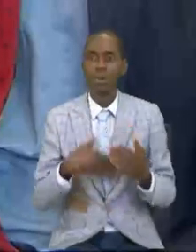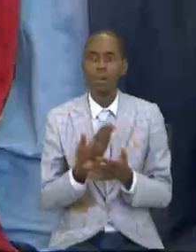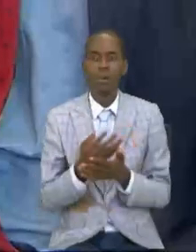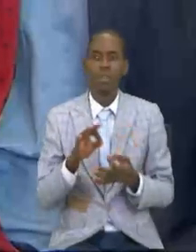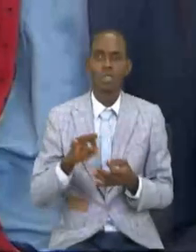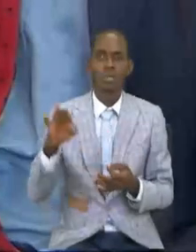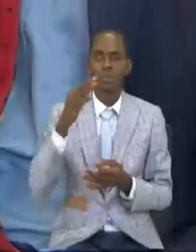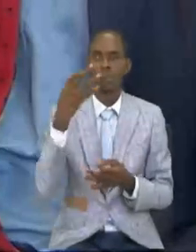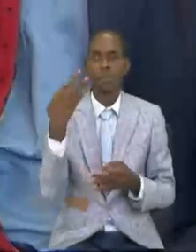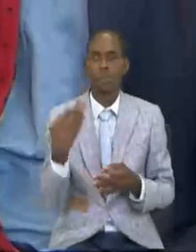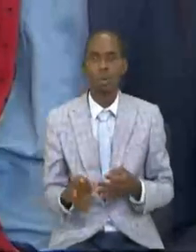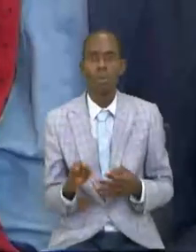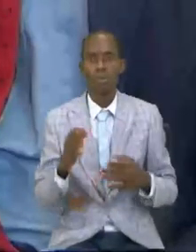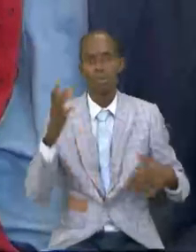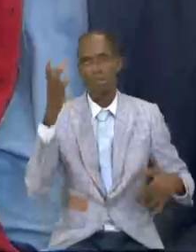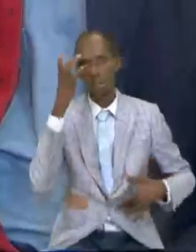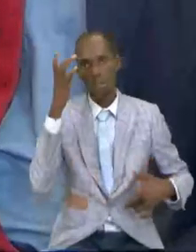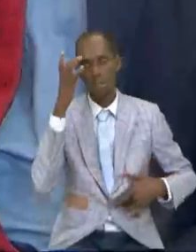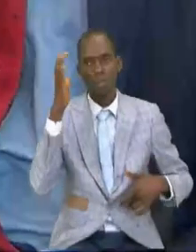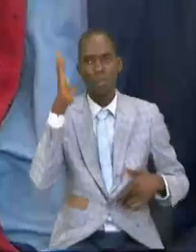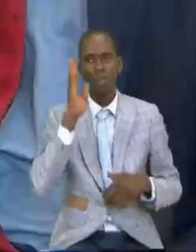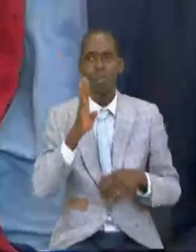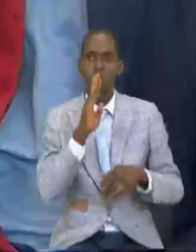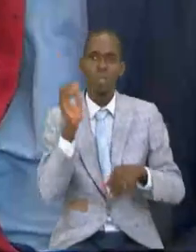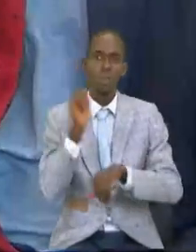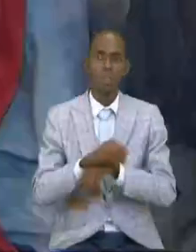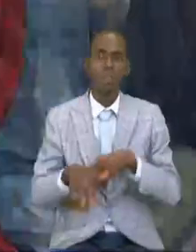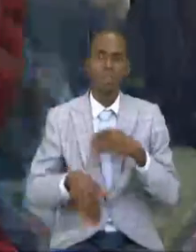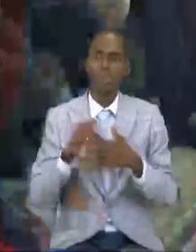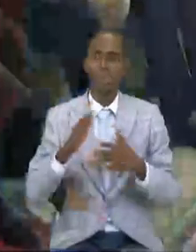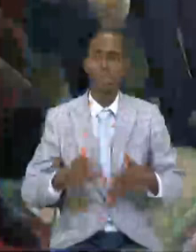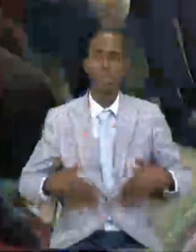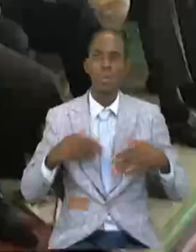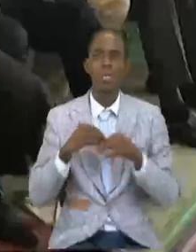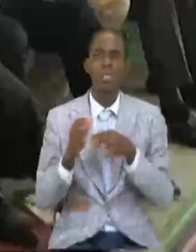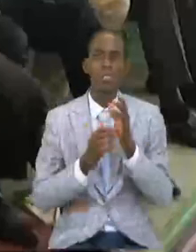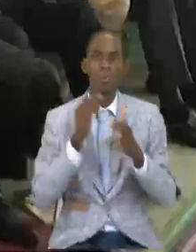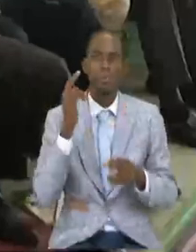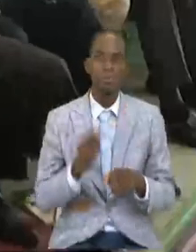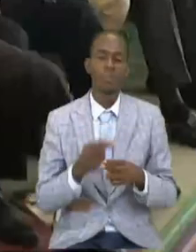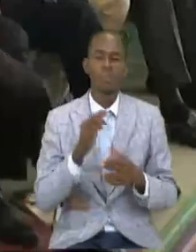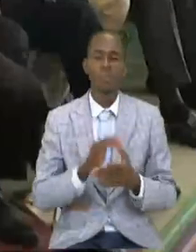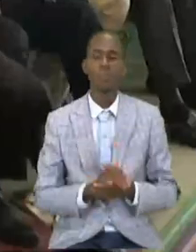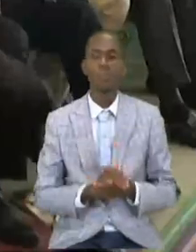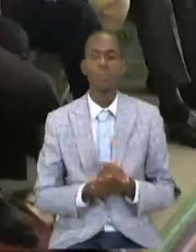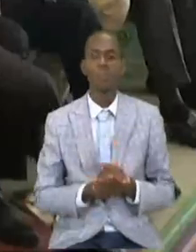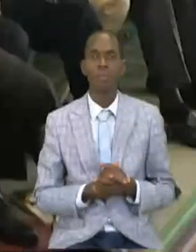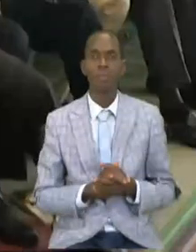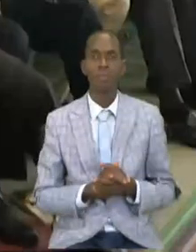Et tout esprit d'infirmité sera vaincu dans votre vie au nom de Jésus-Christ.